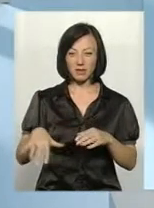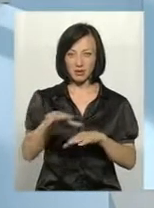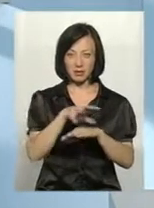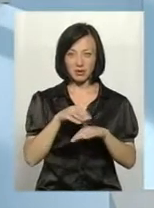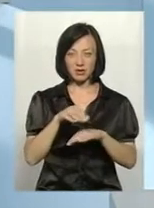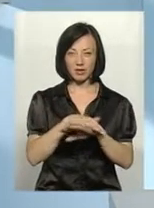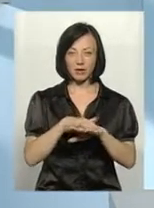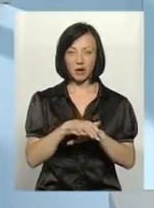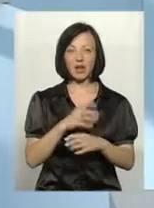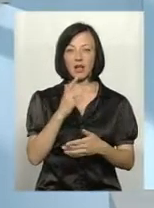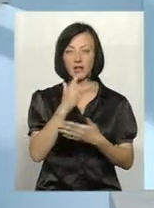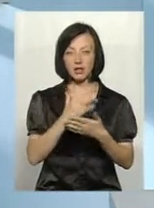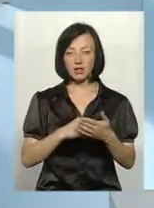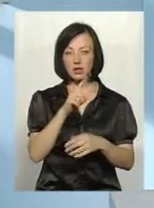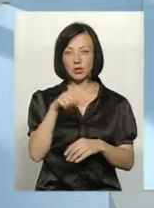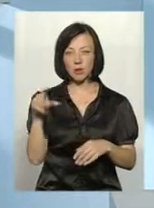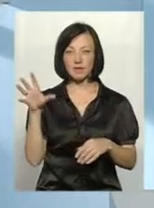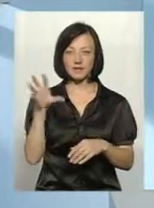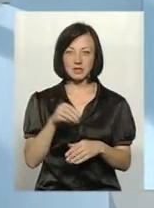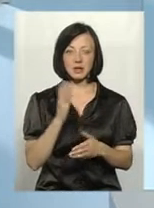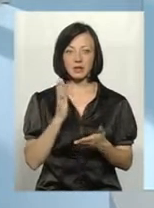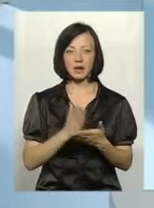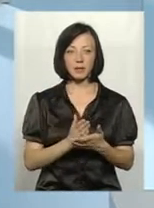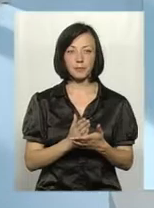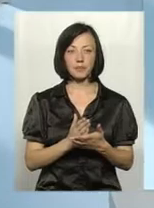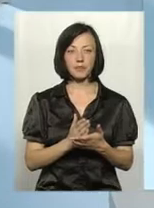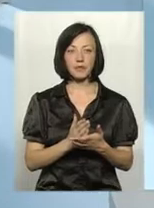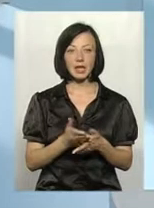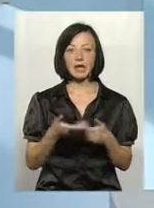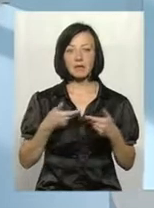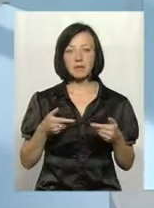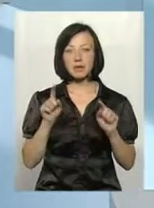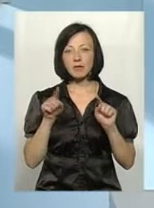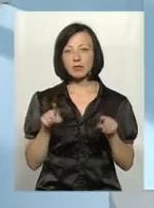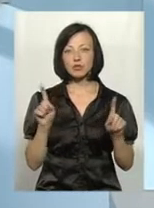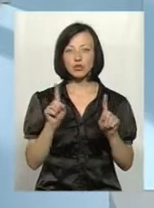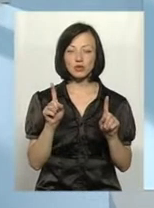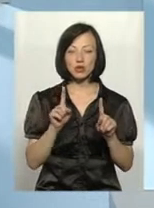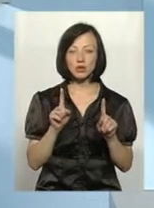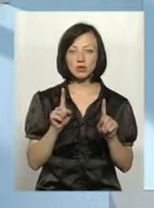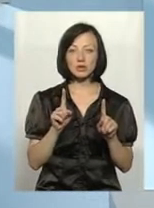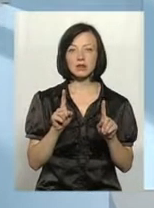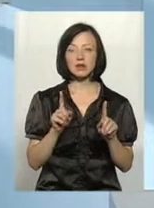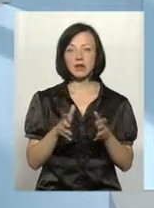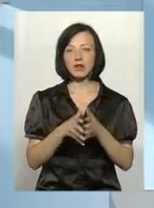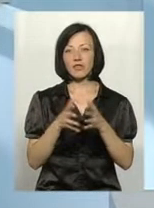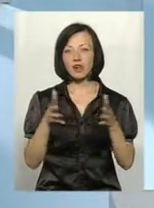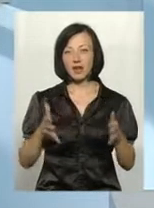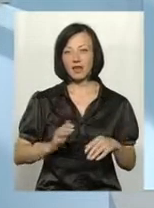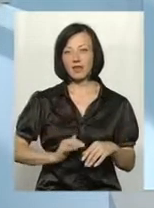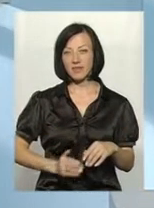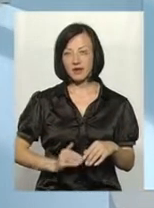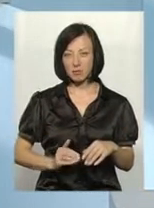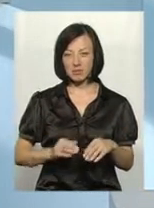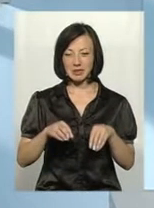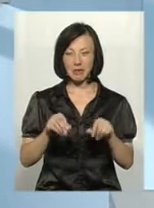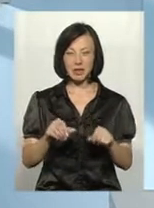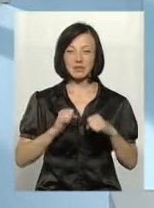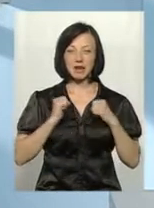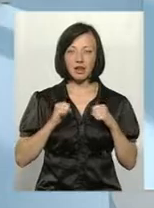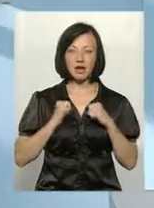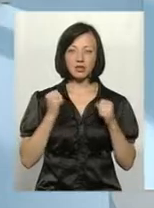і кадастровий номер, і все воно вже виходить. Ми там можемо щось наловити, можливо, великих агрохолдингів, які старалися